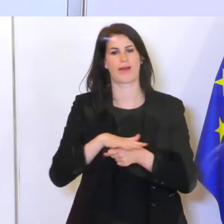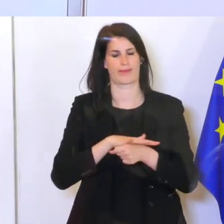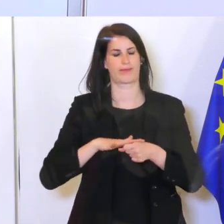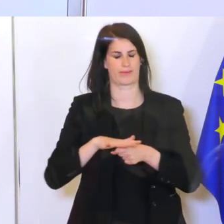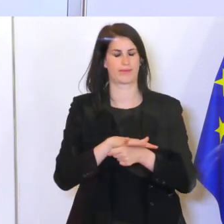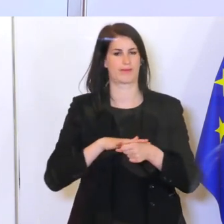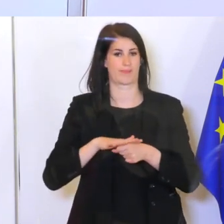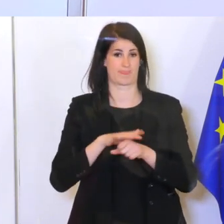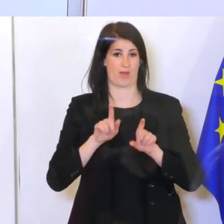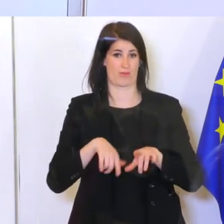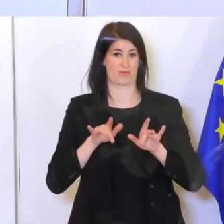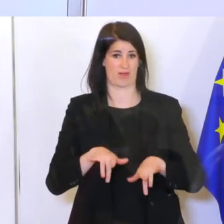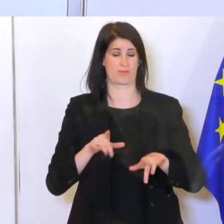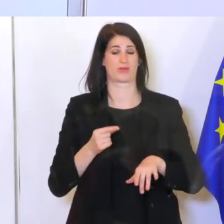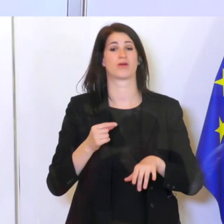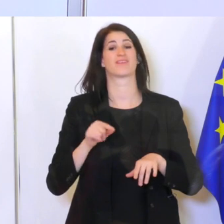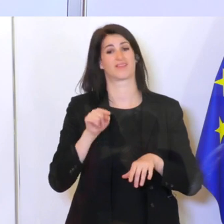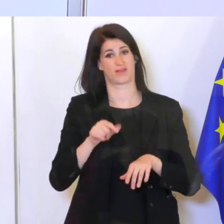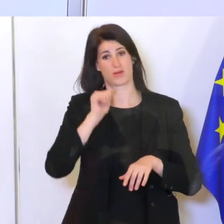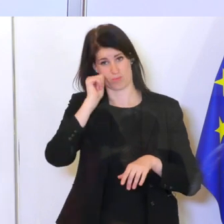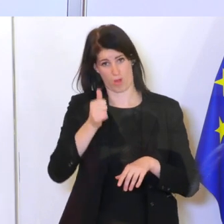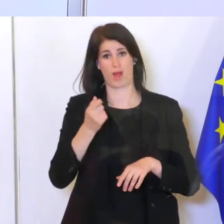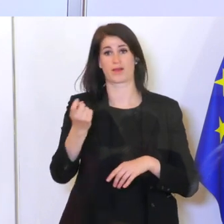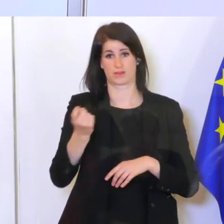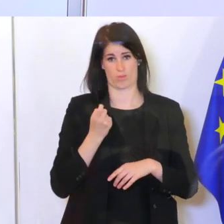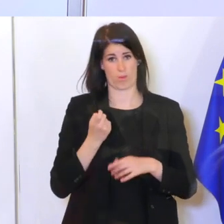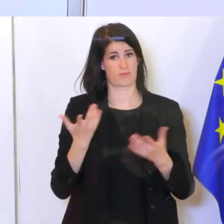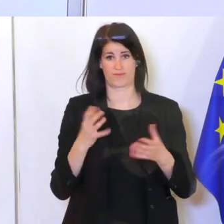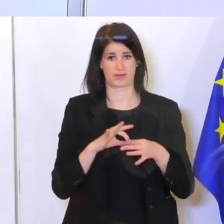Übrigen aus dem 700 Millionen